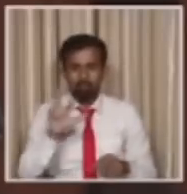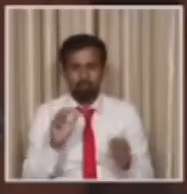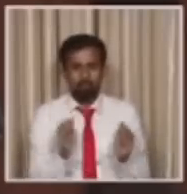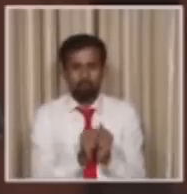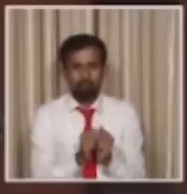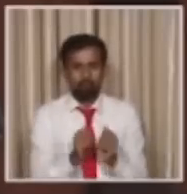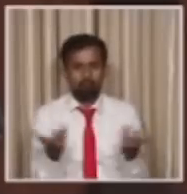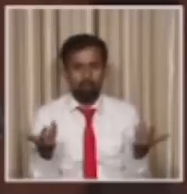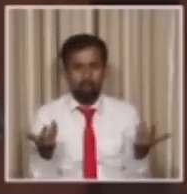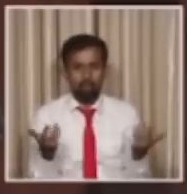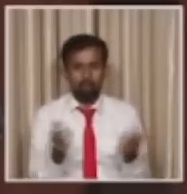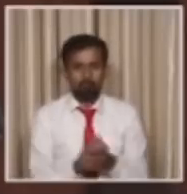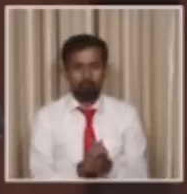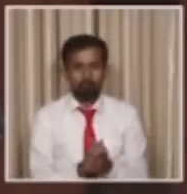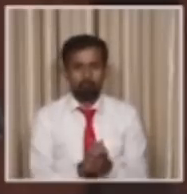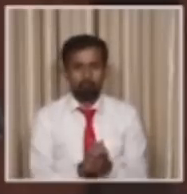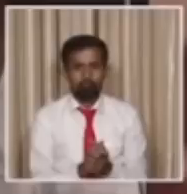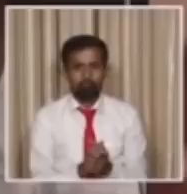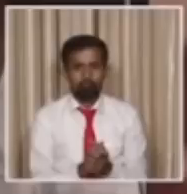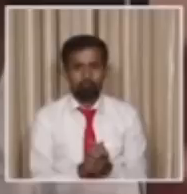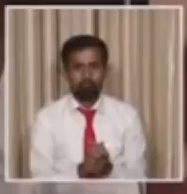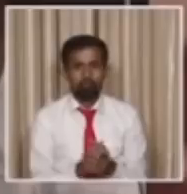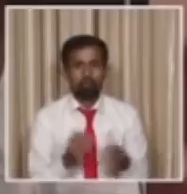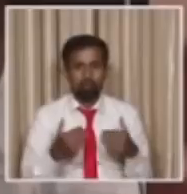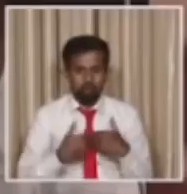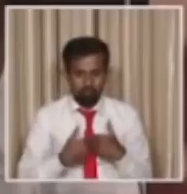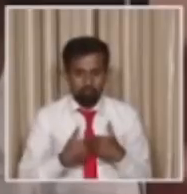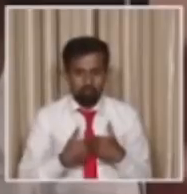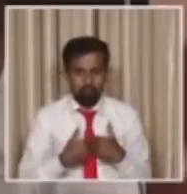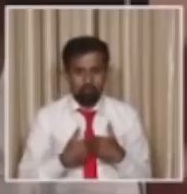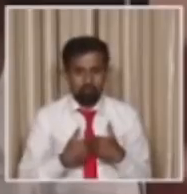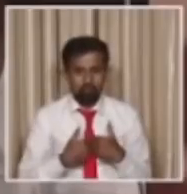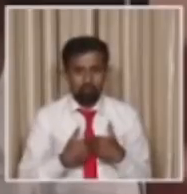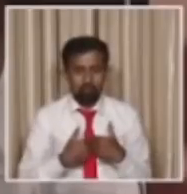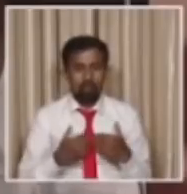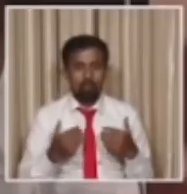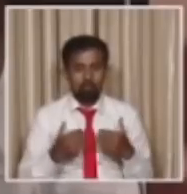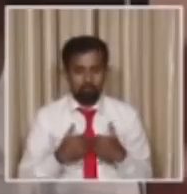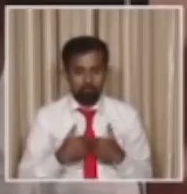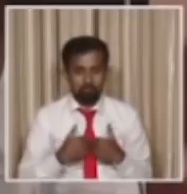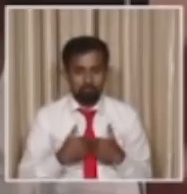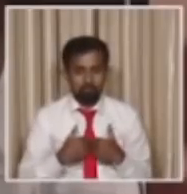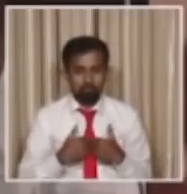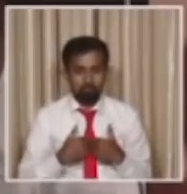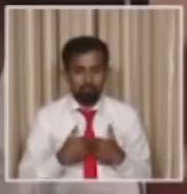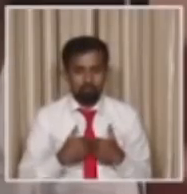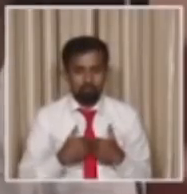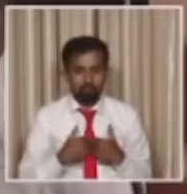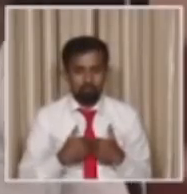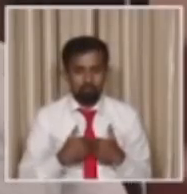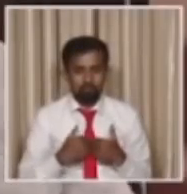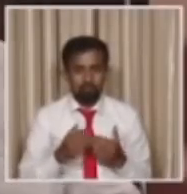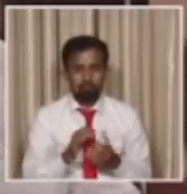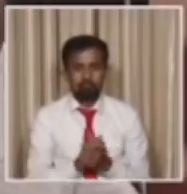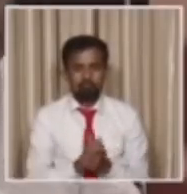නැහැ ඇමතුමා. ගරු හරි අපි හරි අපි පිල්ලියන්